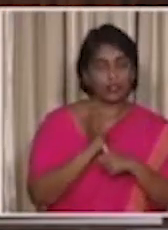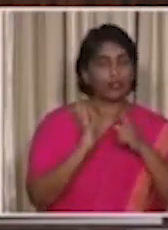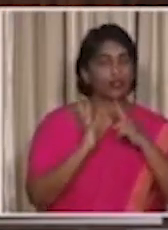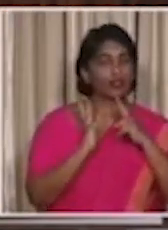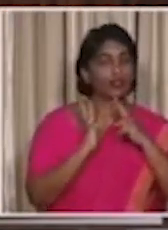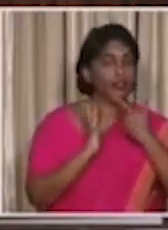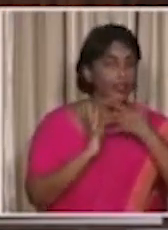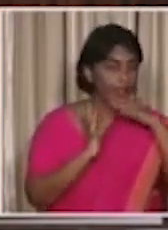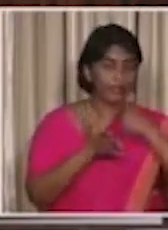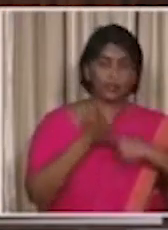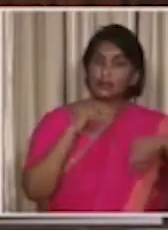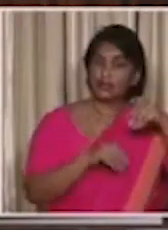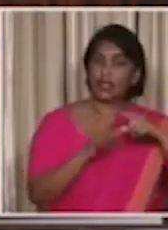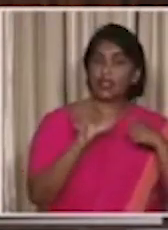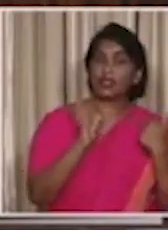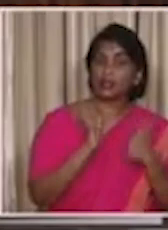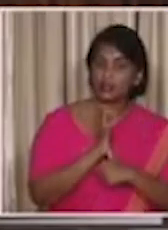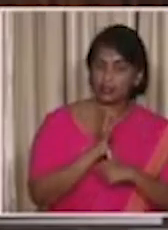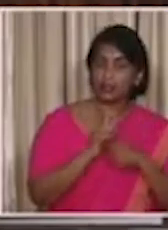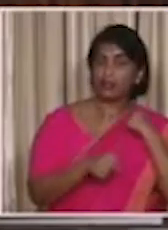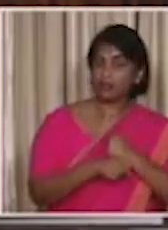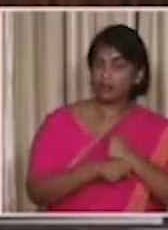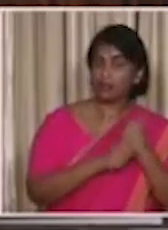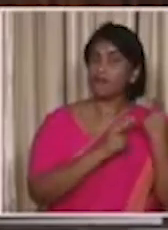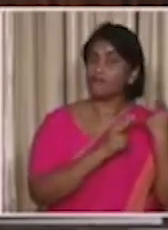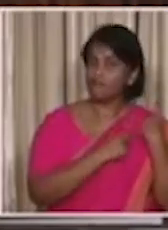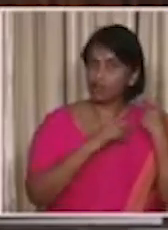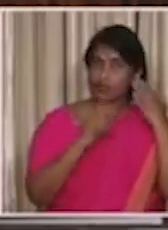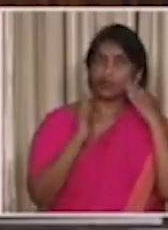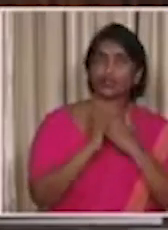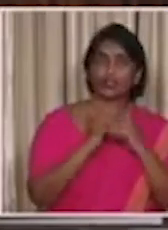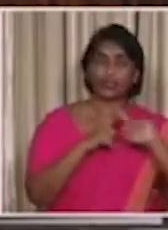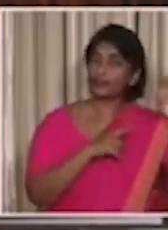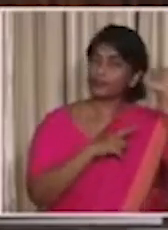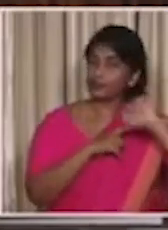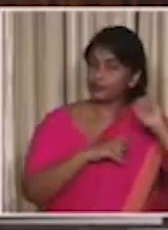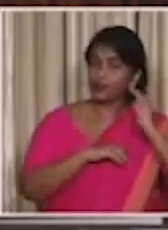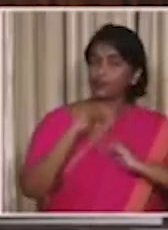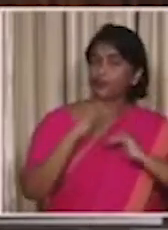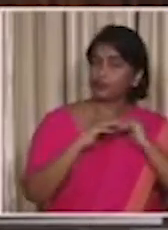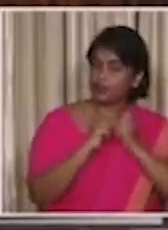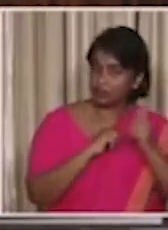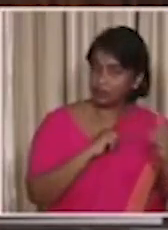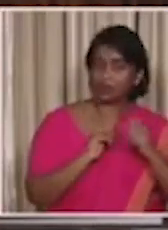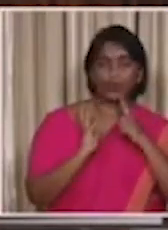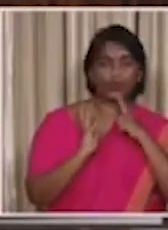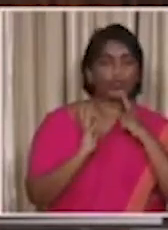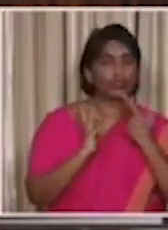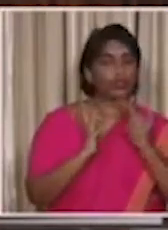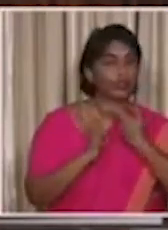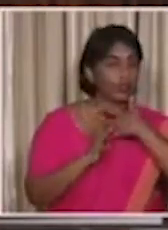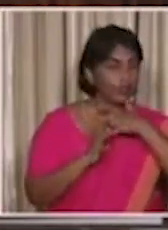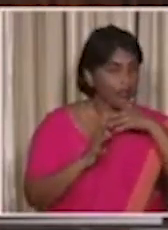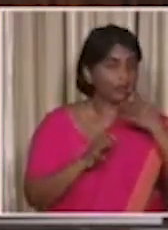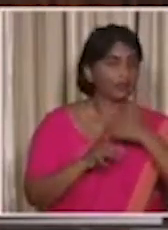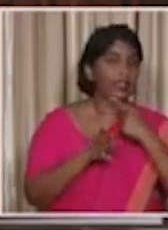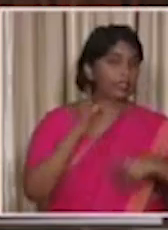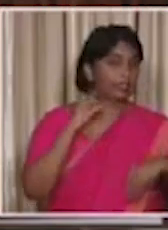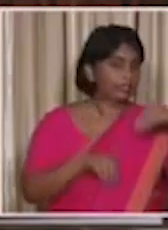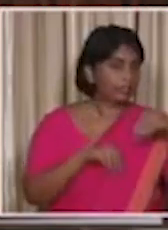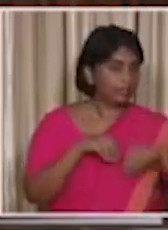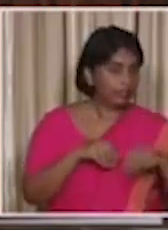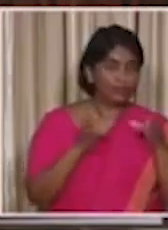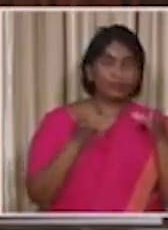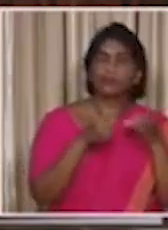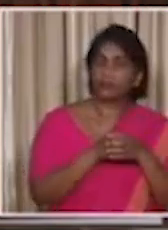රාජ්‍ය ඡන්දදායක පනත, රාජ්‍ය වගකීම් පිළිබඳ යුරෝපීය ක්‍රමවේදය, එක්සත් රාජධානියේ දේශපාලන